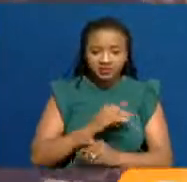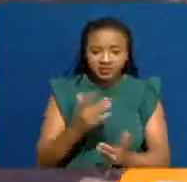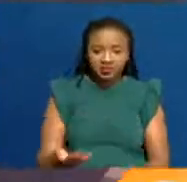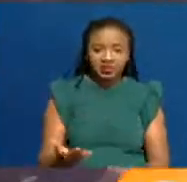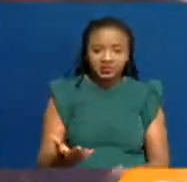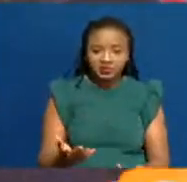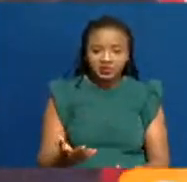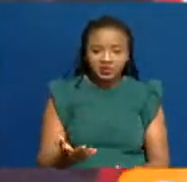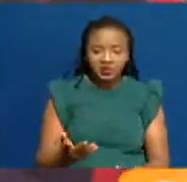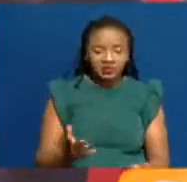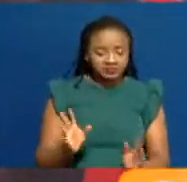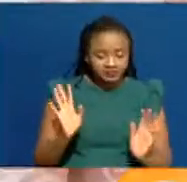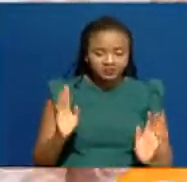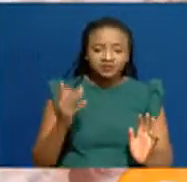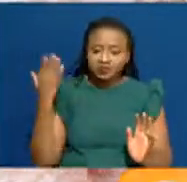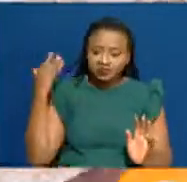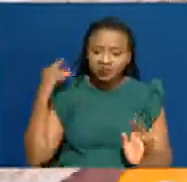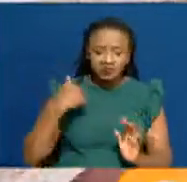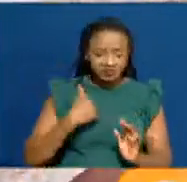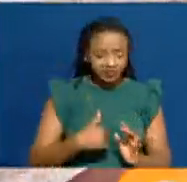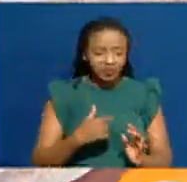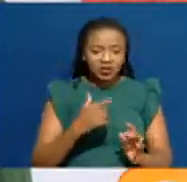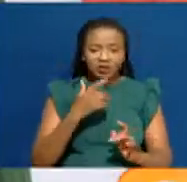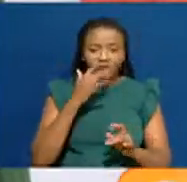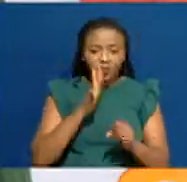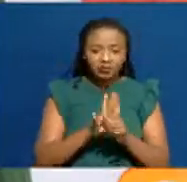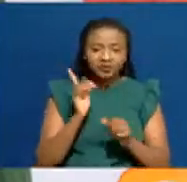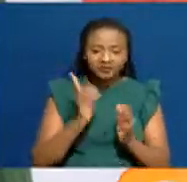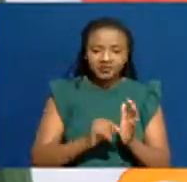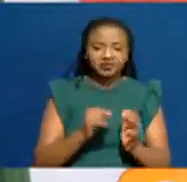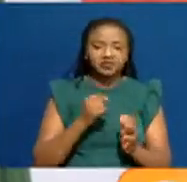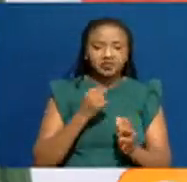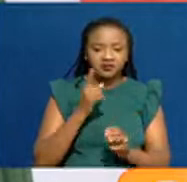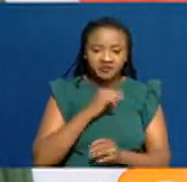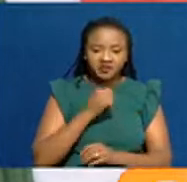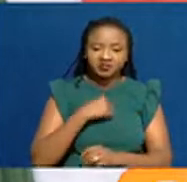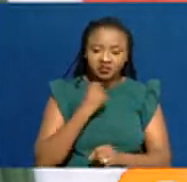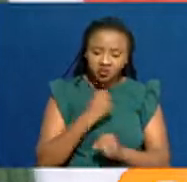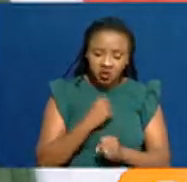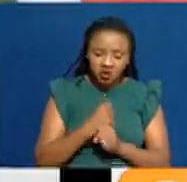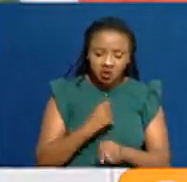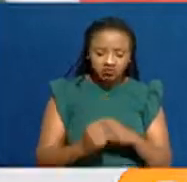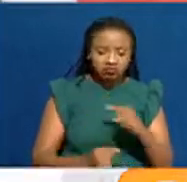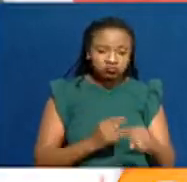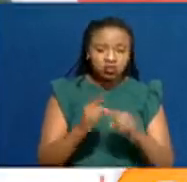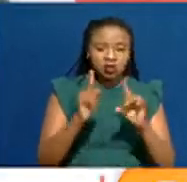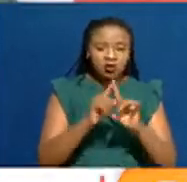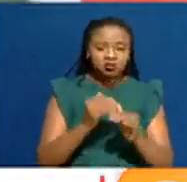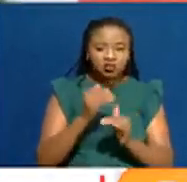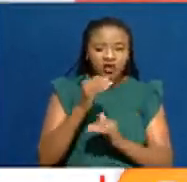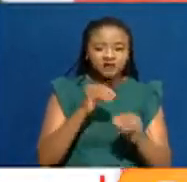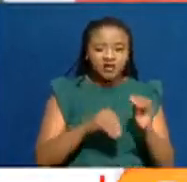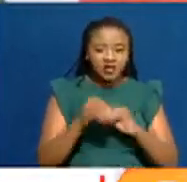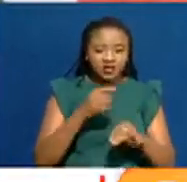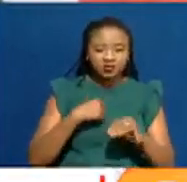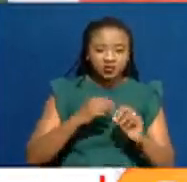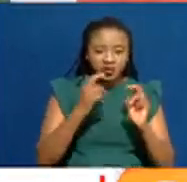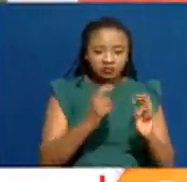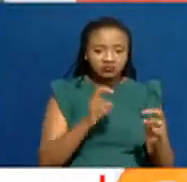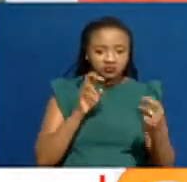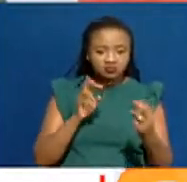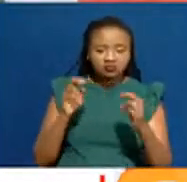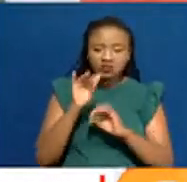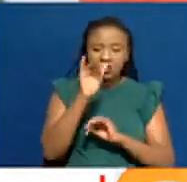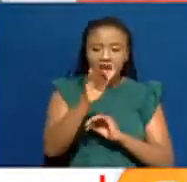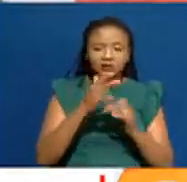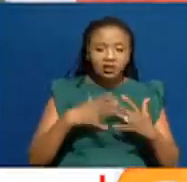akisema anatimiza aliyoahidi kwenye manifesto yake. Tukaketi pale kabla ya uchaguzi na tukauliza watu wa Busia. Watu